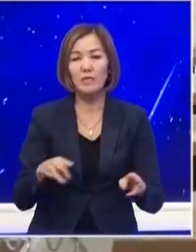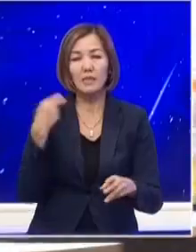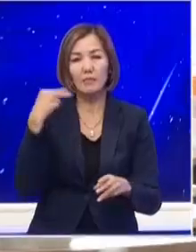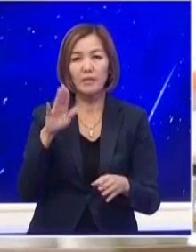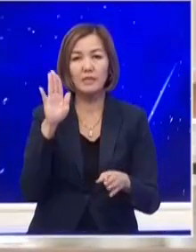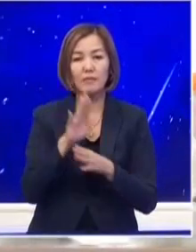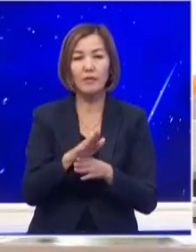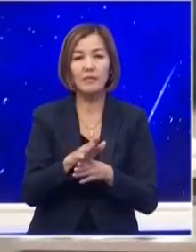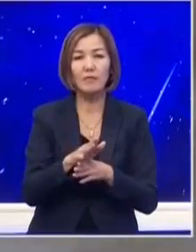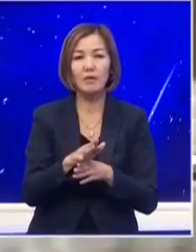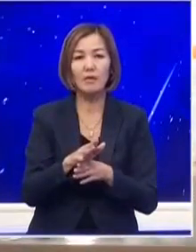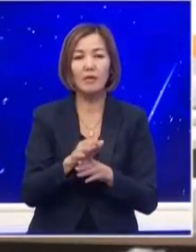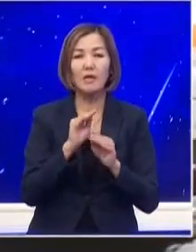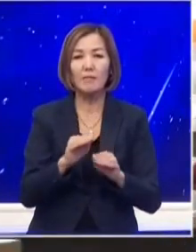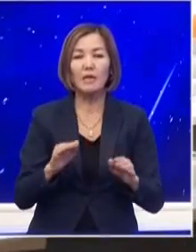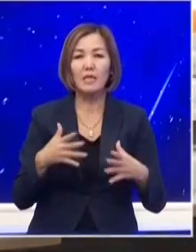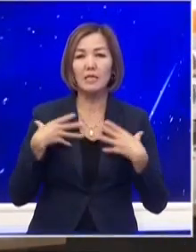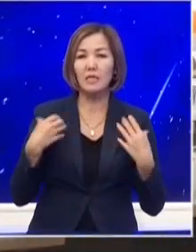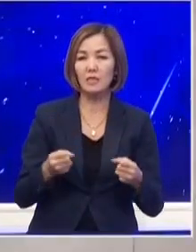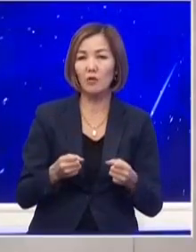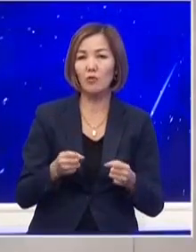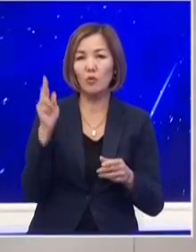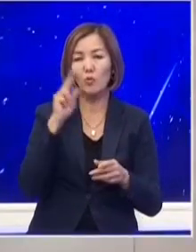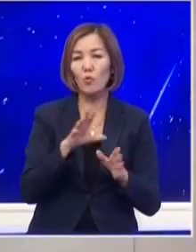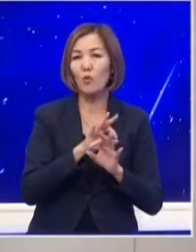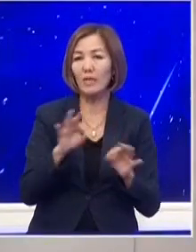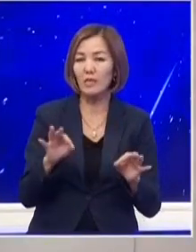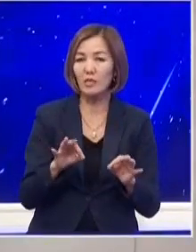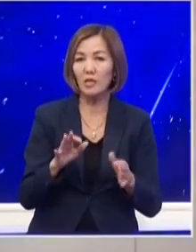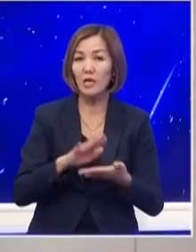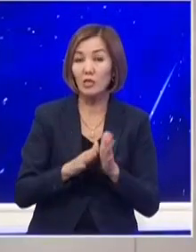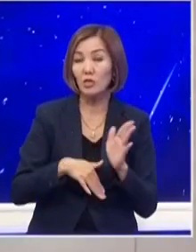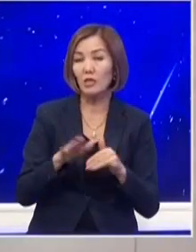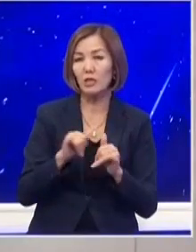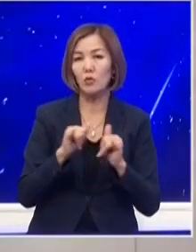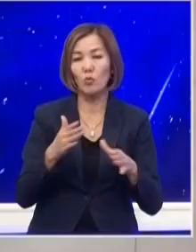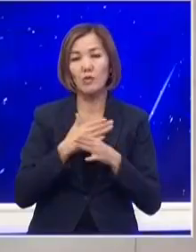бұл бастамасы өз кезегінде балалардың денсаулығына, оқу үлгерімін және әл-ауқатын